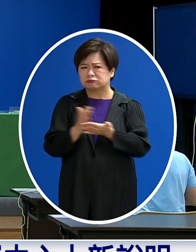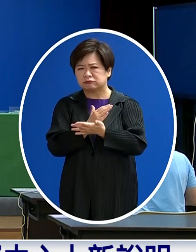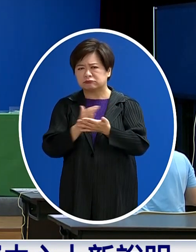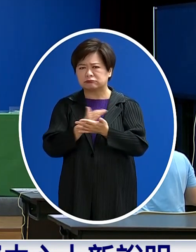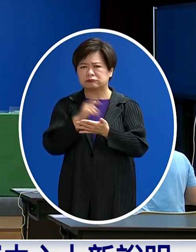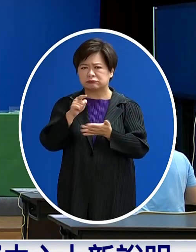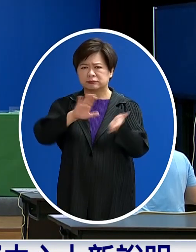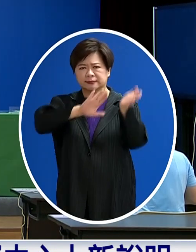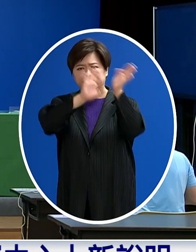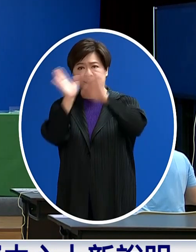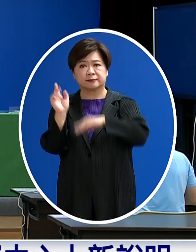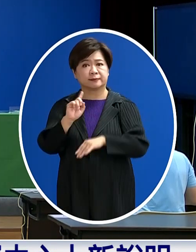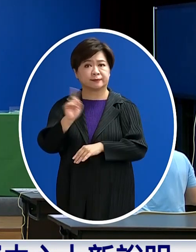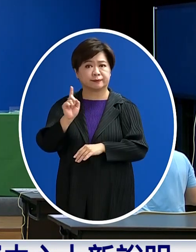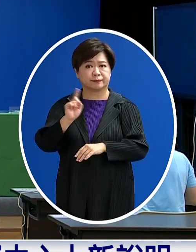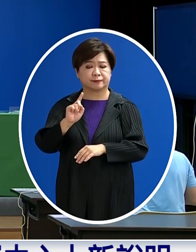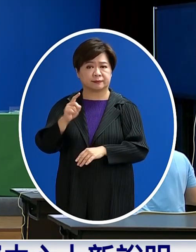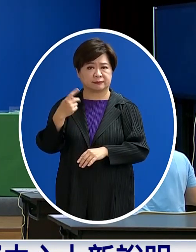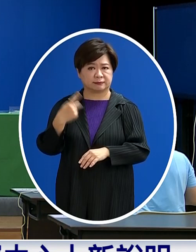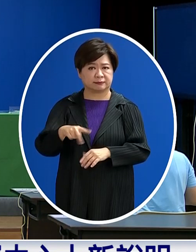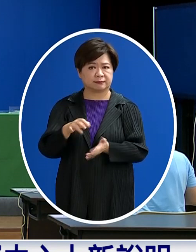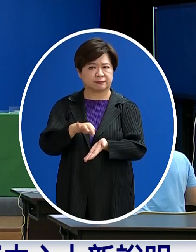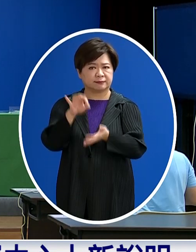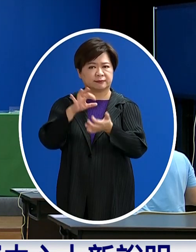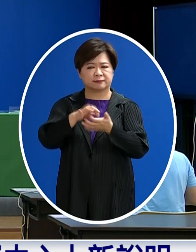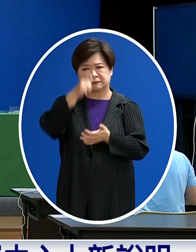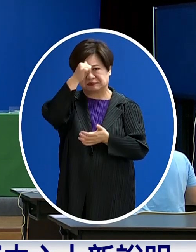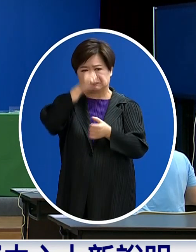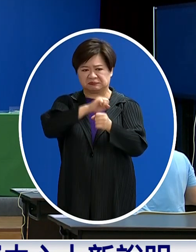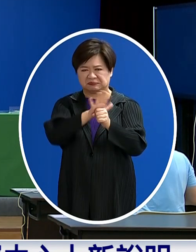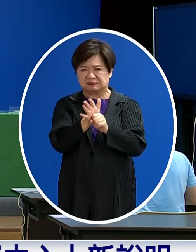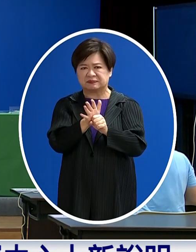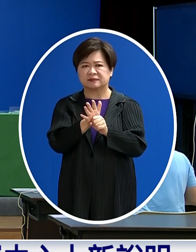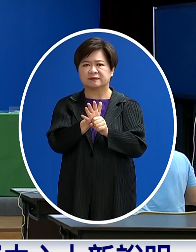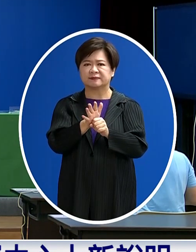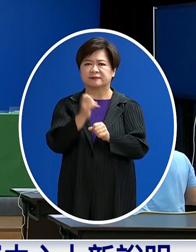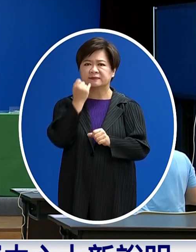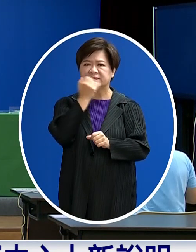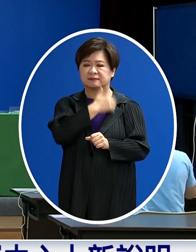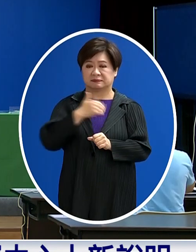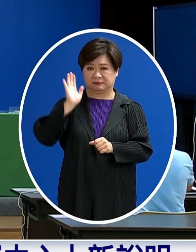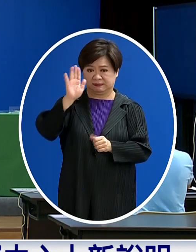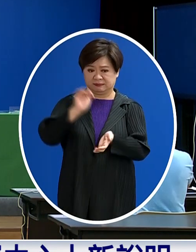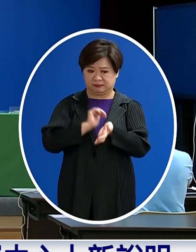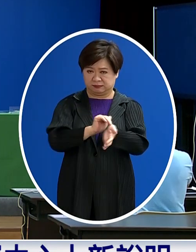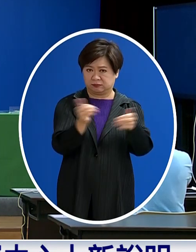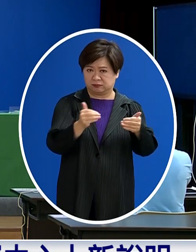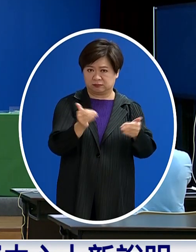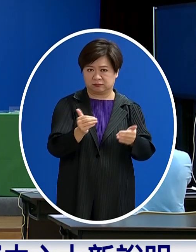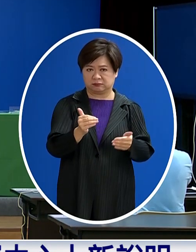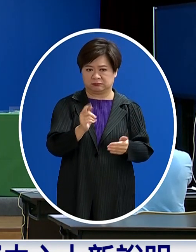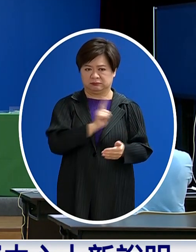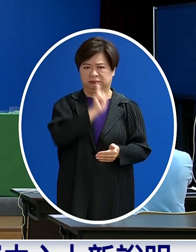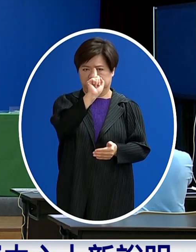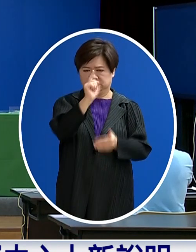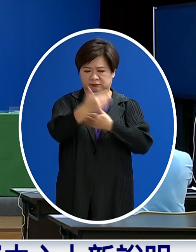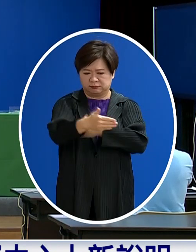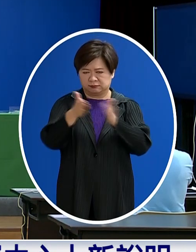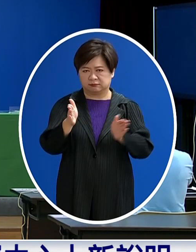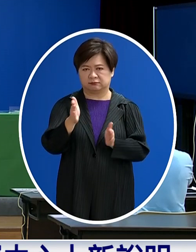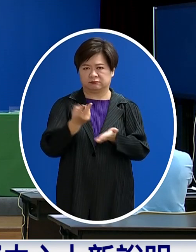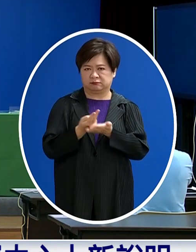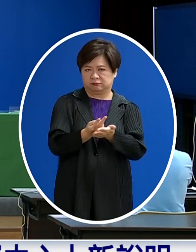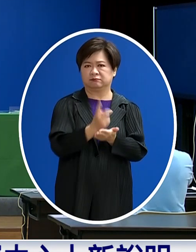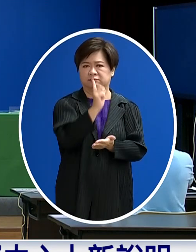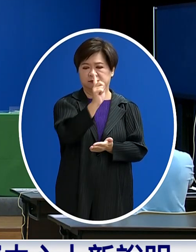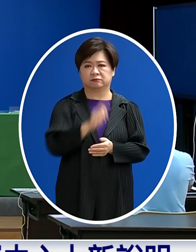的走向？那第二个是说刚刚提到因应这个 Delta 变异株会采取以一人一室为主的这个收住院方式，是只有针对